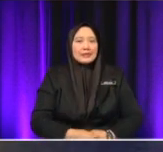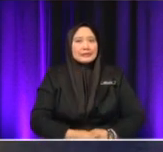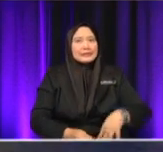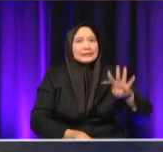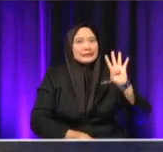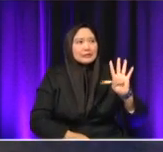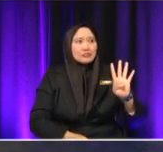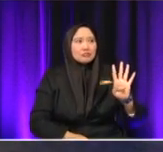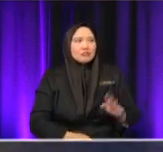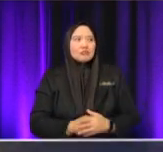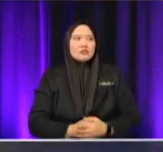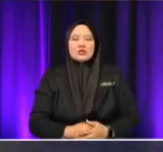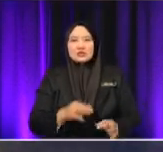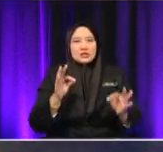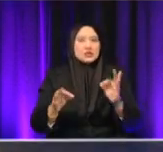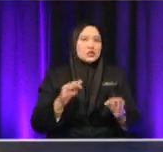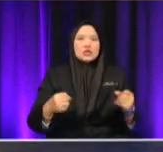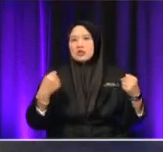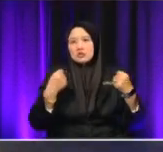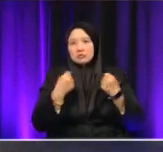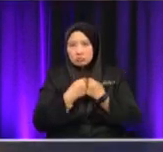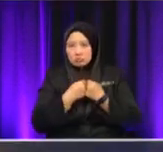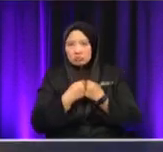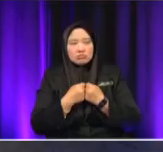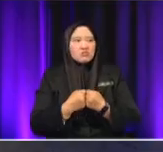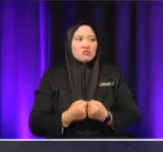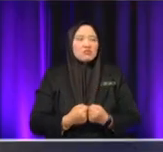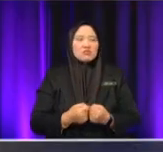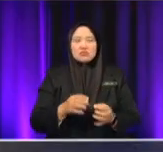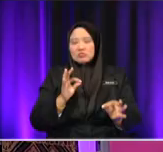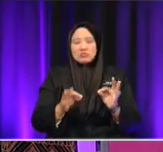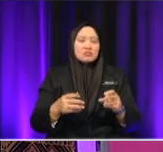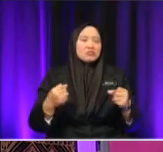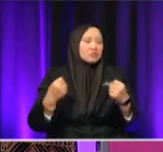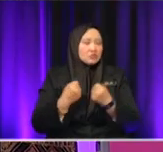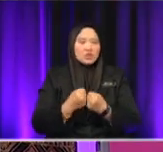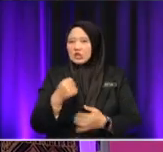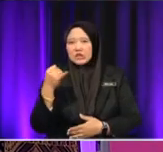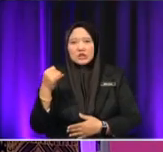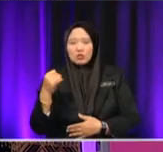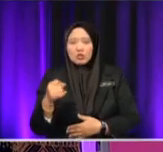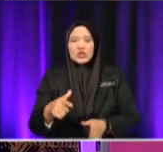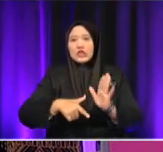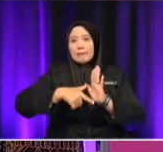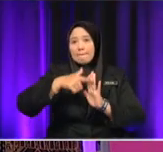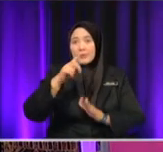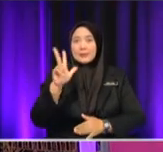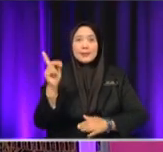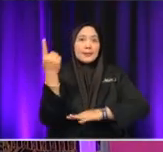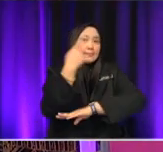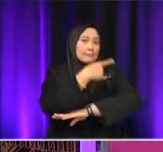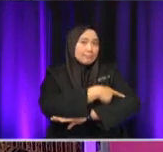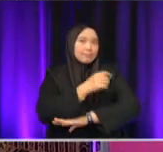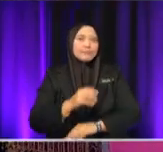gaduh nih kalau kita bergaduh ya pasangan suami istri mana yang tidak bergaduh tapi kalau bergaduh itu pastikan tidak melebihi daripada 3 hari